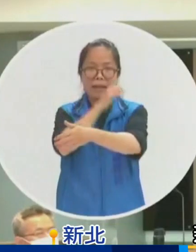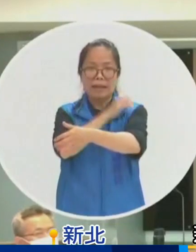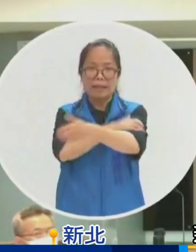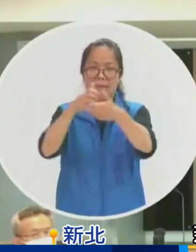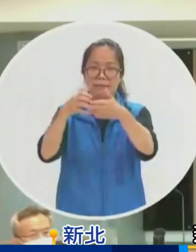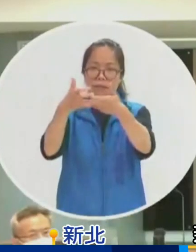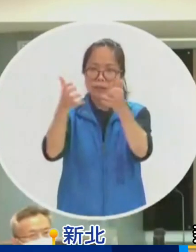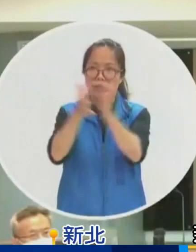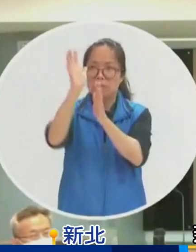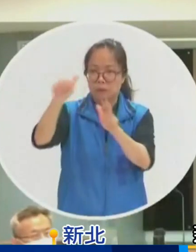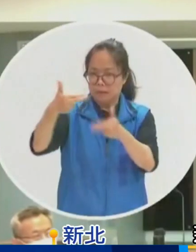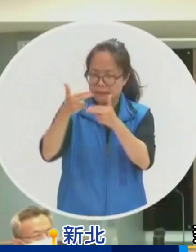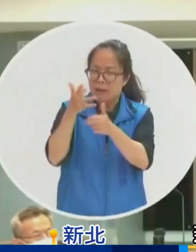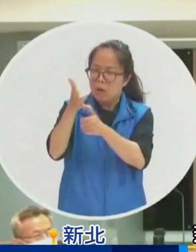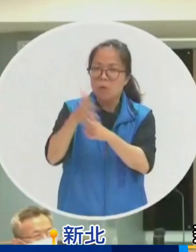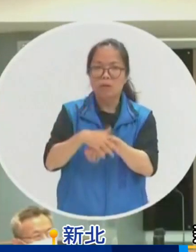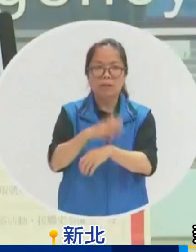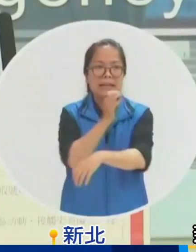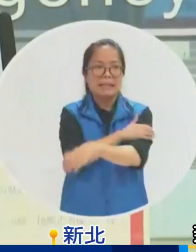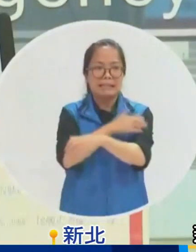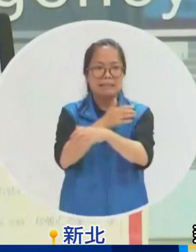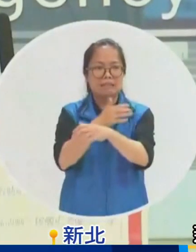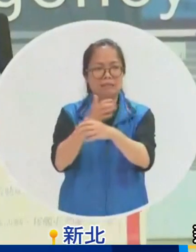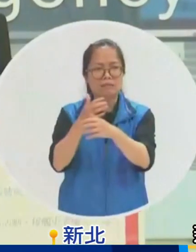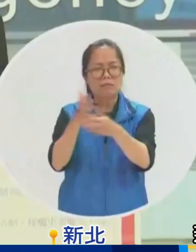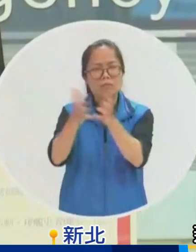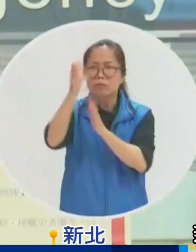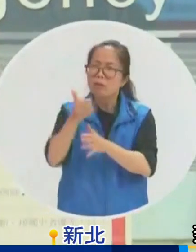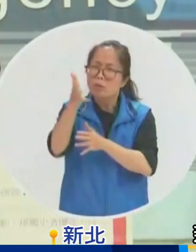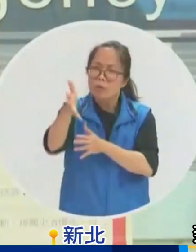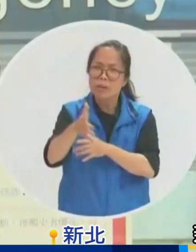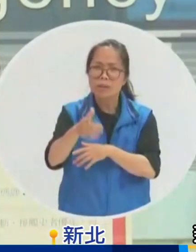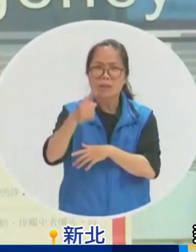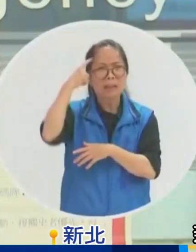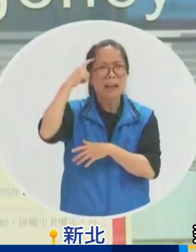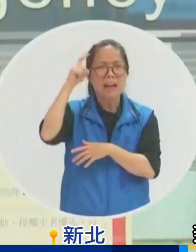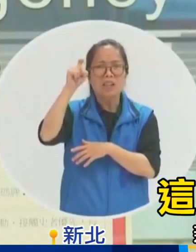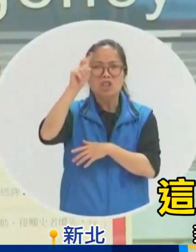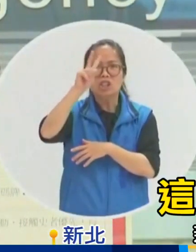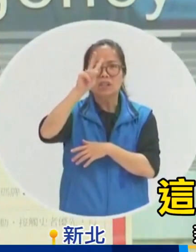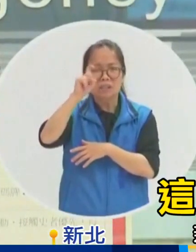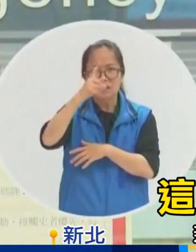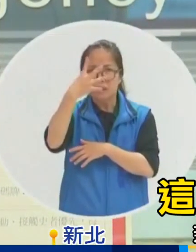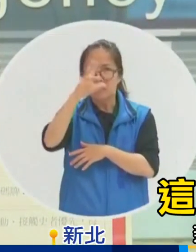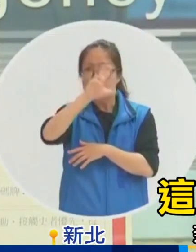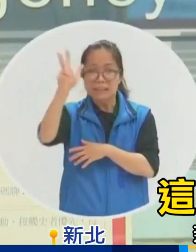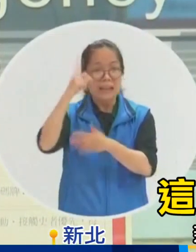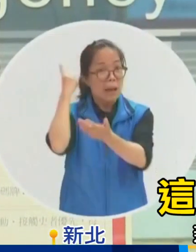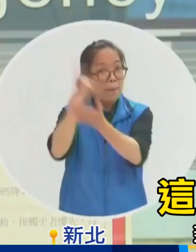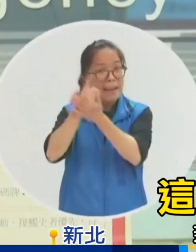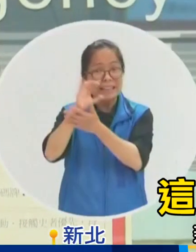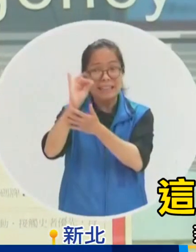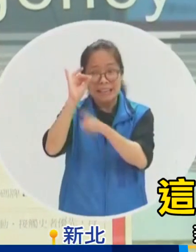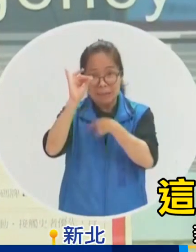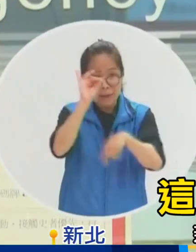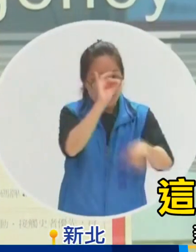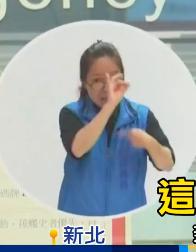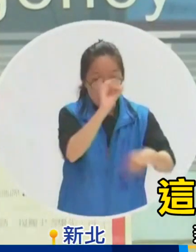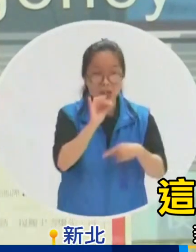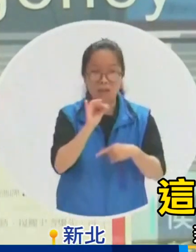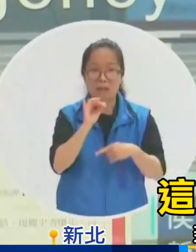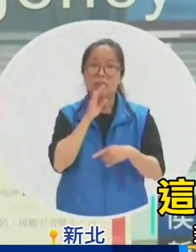信，问了陈部长14天每天都要100个确诊，这算全国